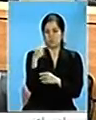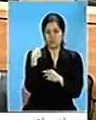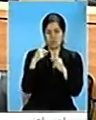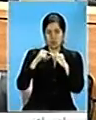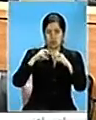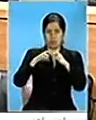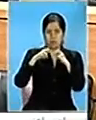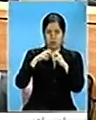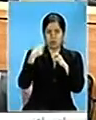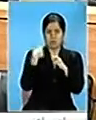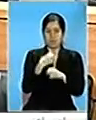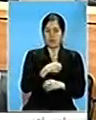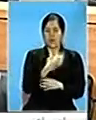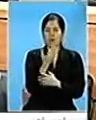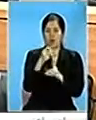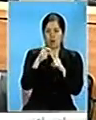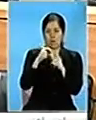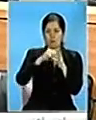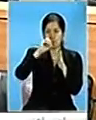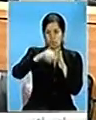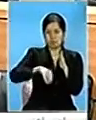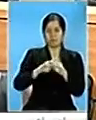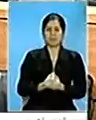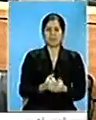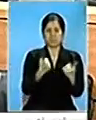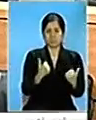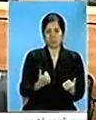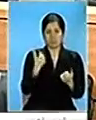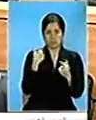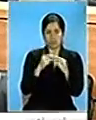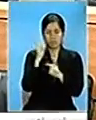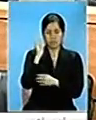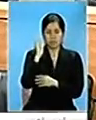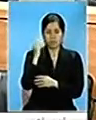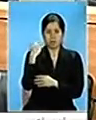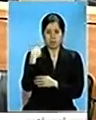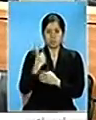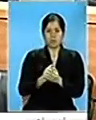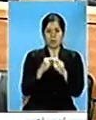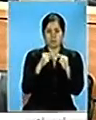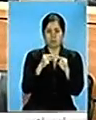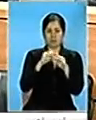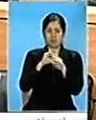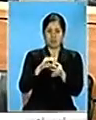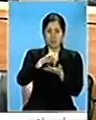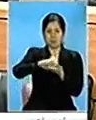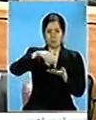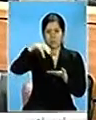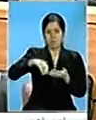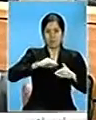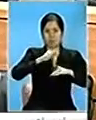ครับก็ขอให้เพื่อนสมาชิกได้ถอนเพราะว่าความจริงวันนี้ก็เป็นบรรยากาศที่ดีอยู่แล้วครับเพราะว่าพูดถึงสถาบันพัฒนาการเมืองก็ขอให้การเมืองมัน